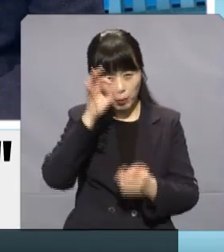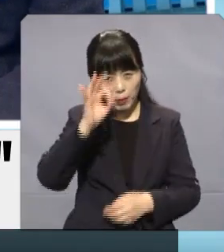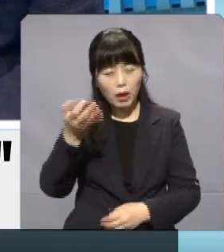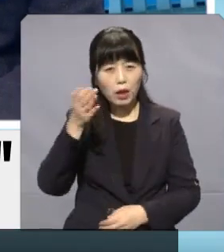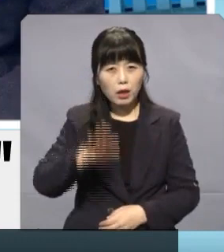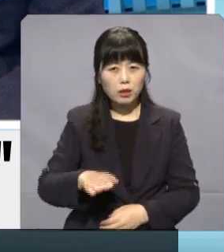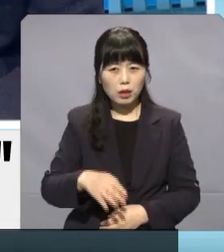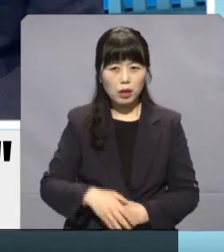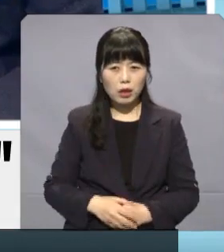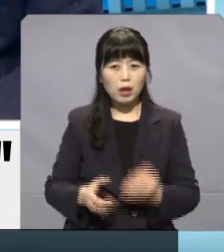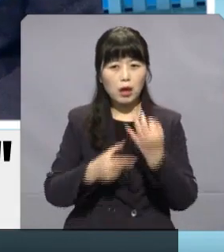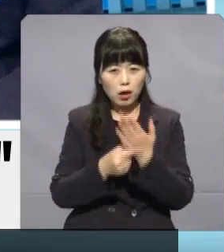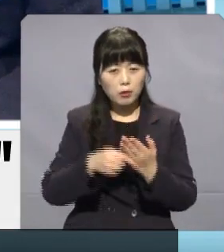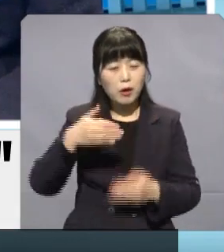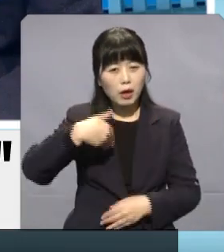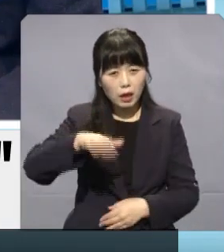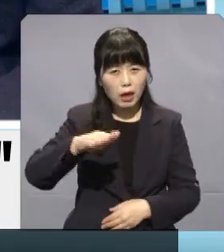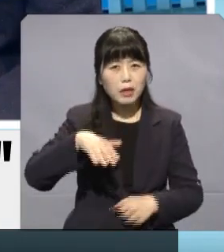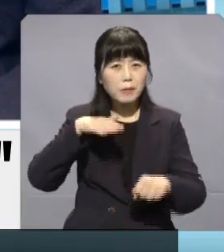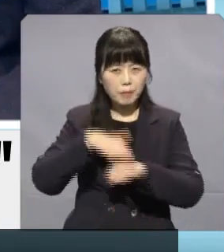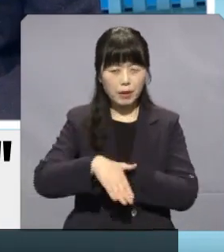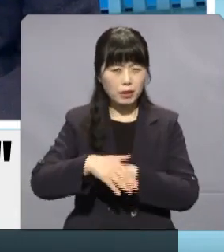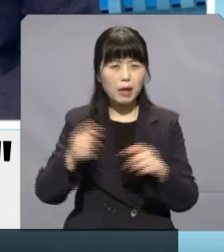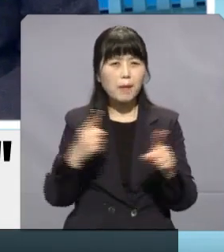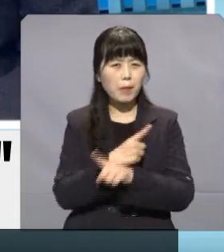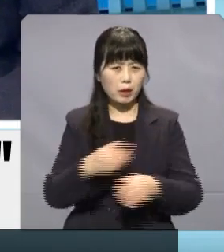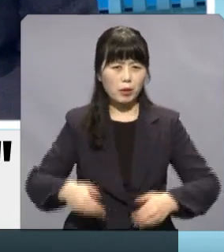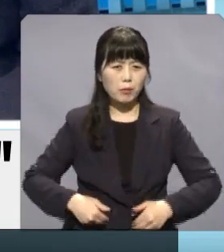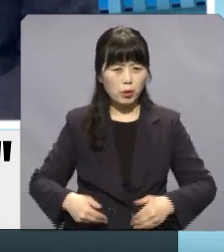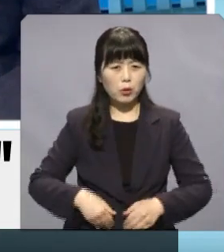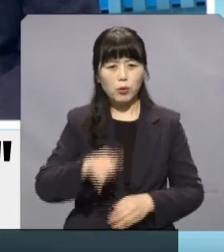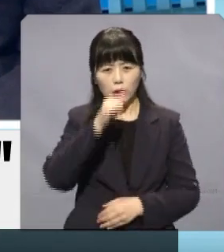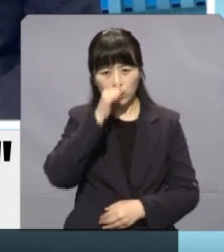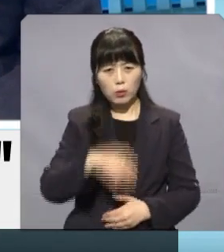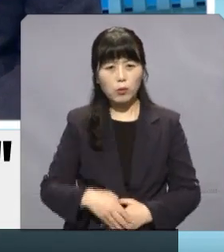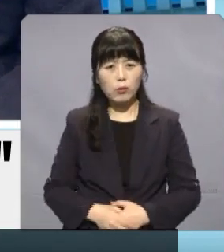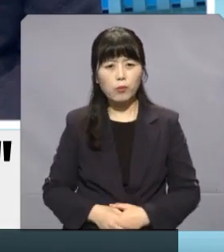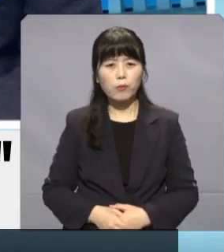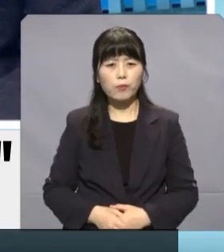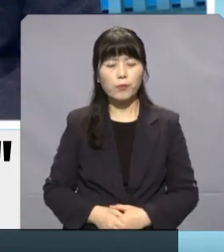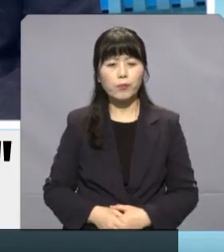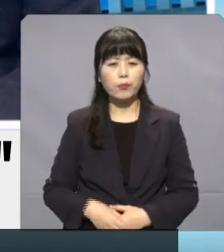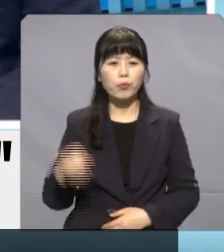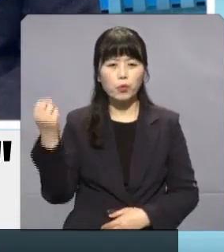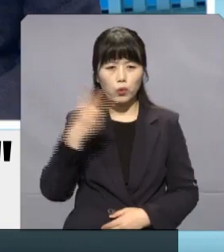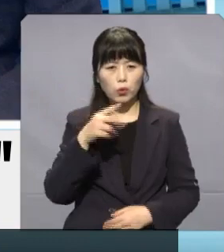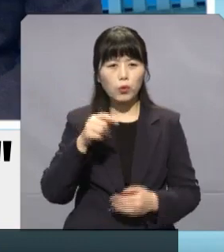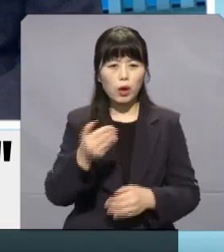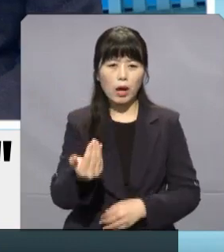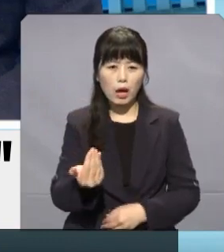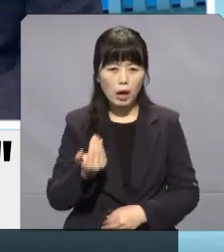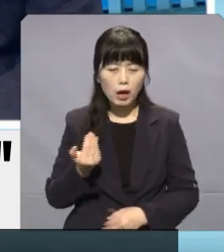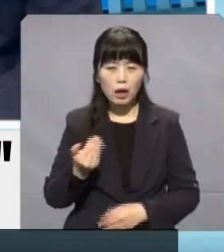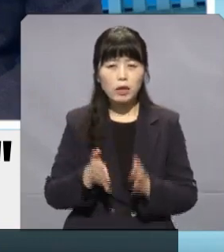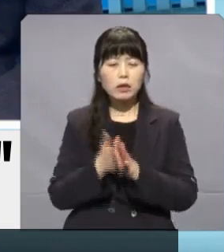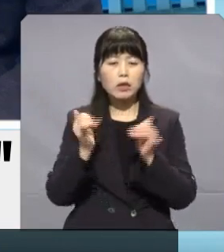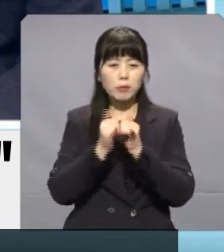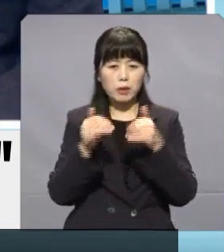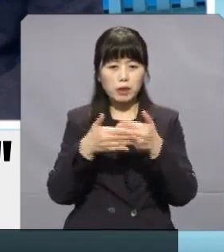좀 현금이 가는 방식은 조금 이제 바뀔 필요가 있다라고 하는 요런 부분 그래서 제가 아까